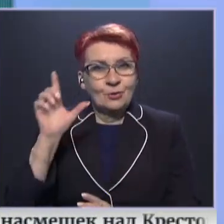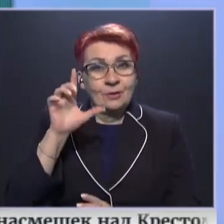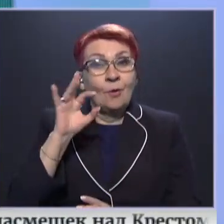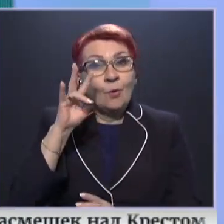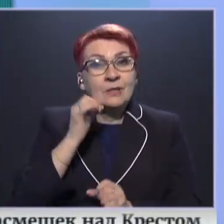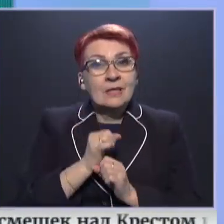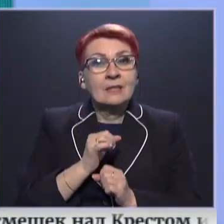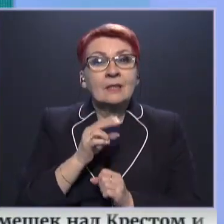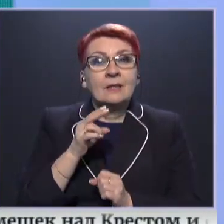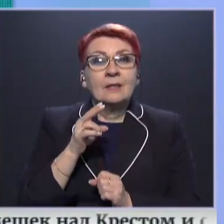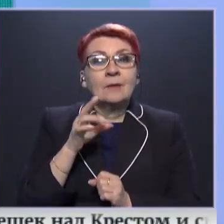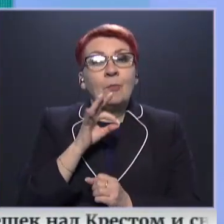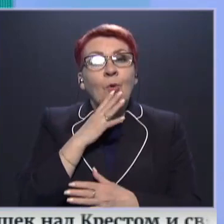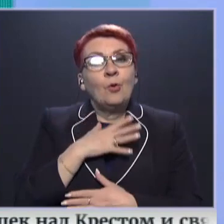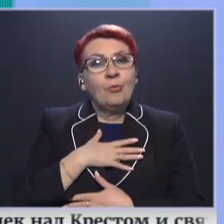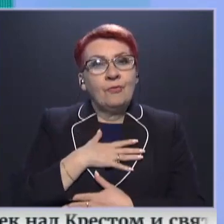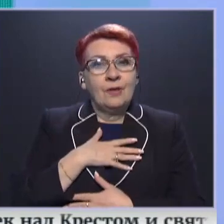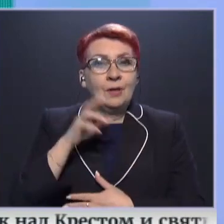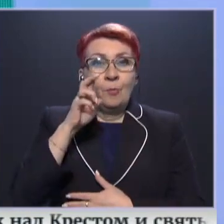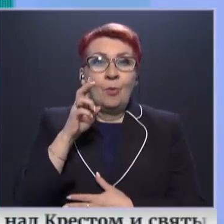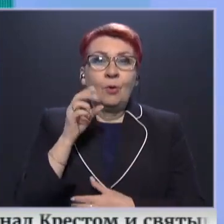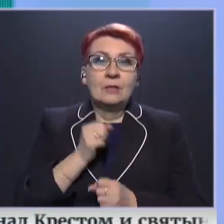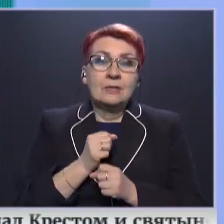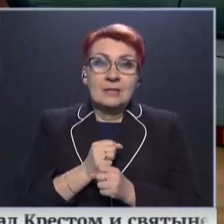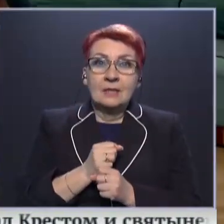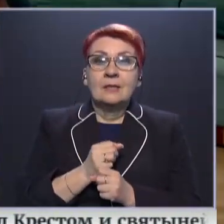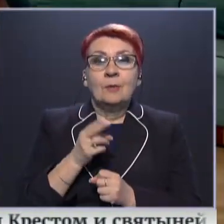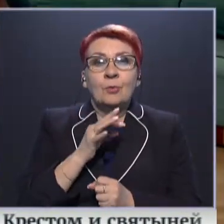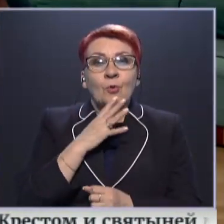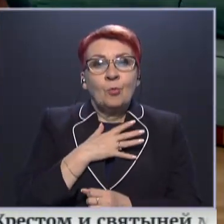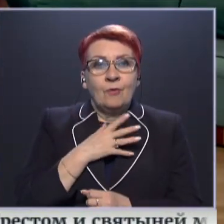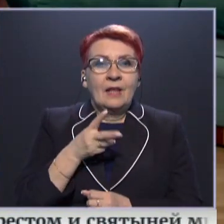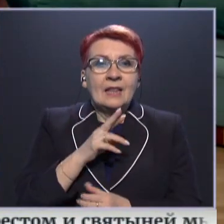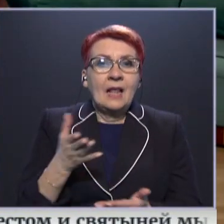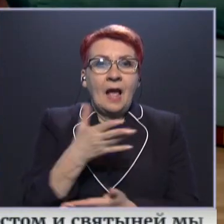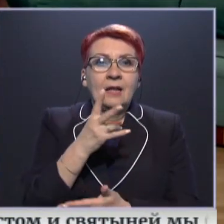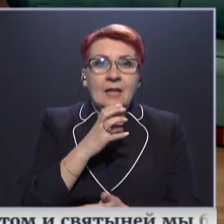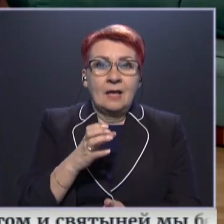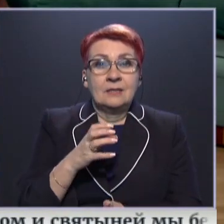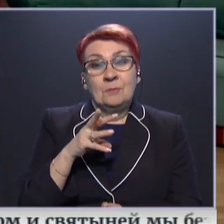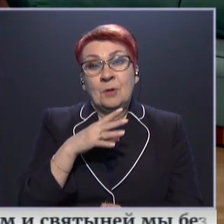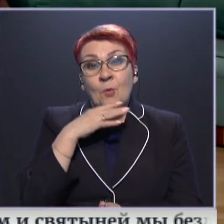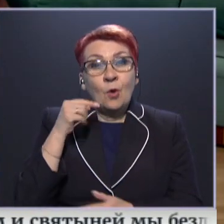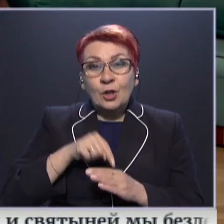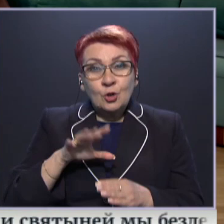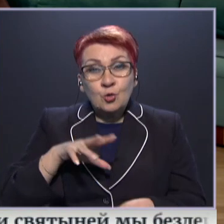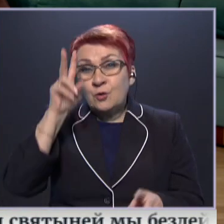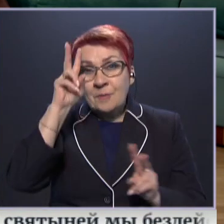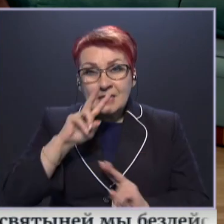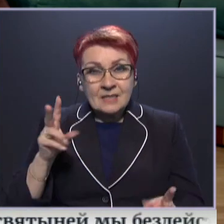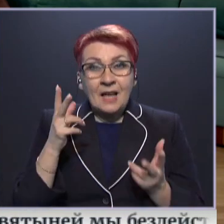любви. Поэтому вот действительно Бог все делает из любви для нас. Мы многого, может быть, не понимаем, не знаем, не чувствуем.